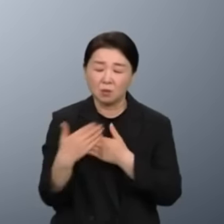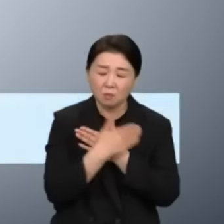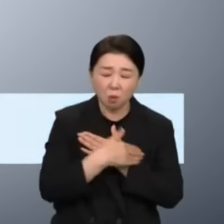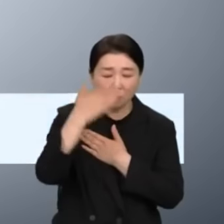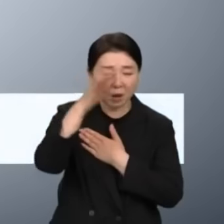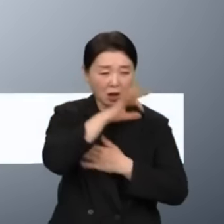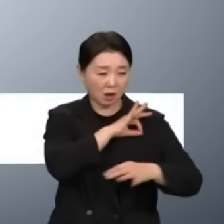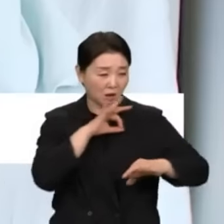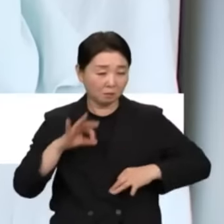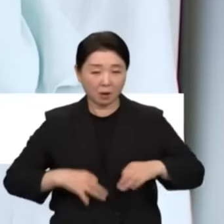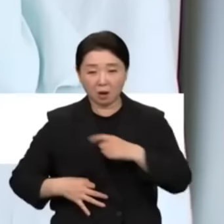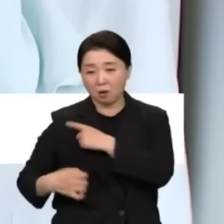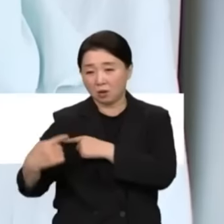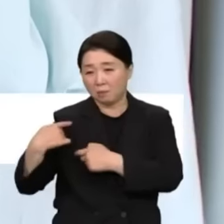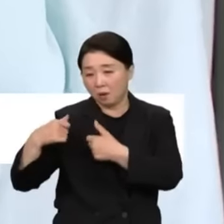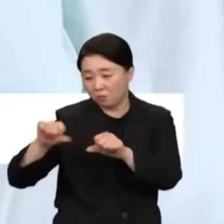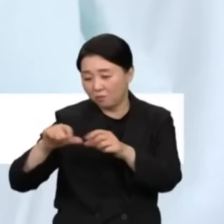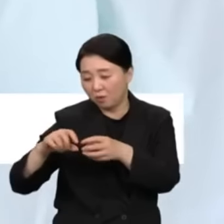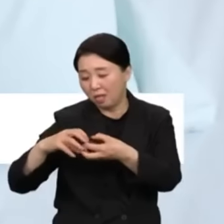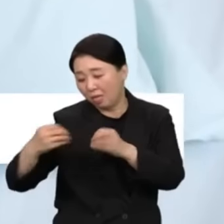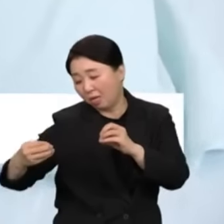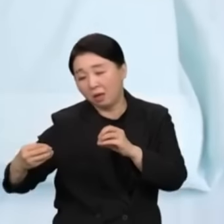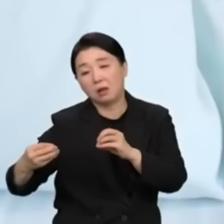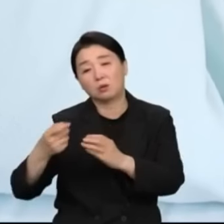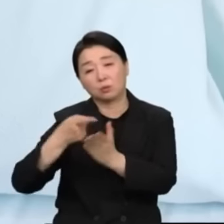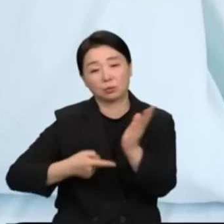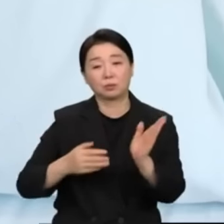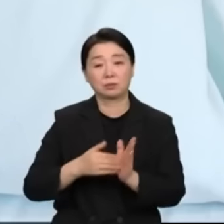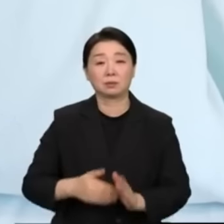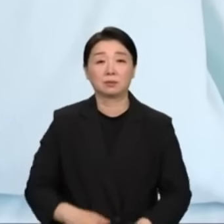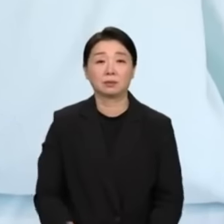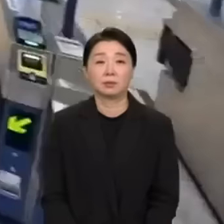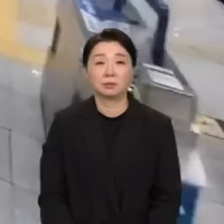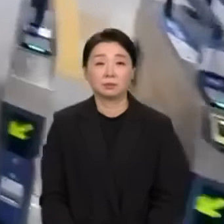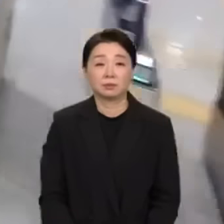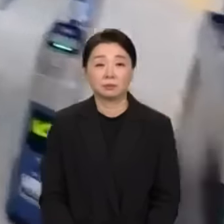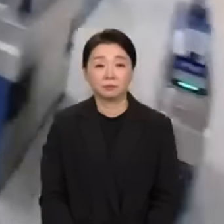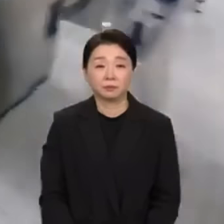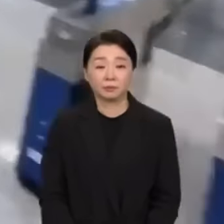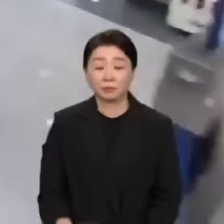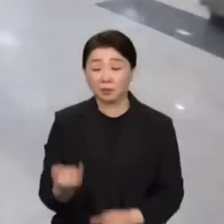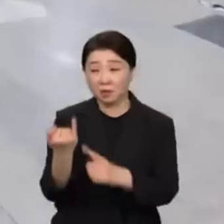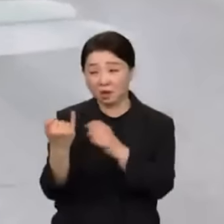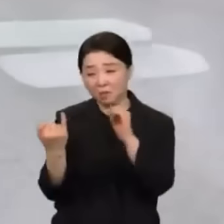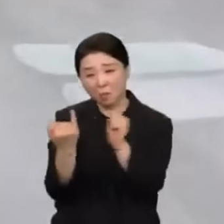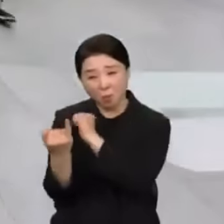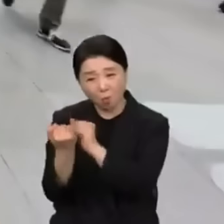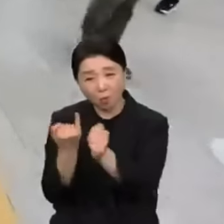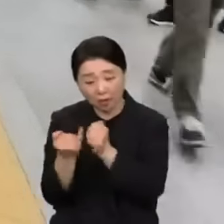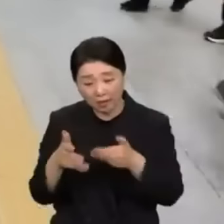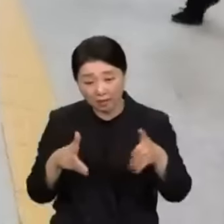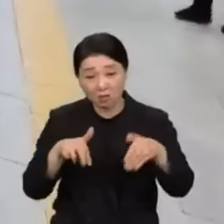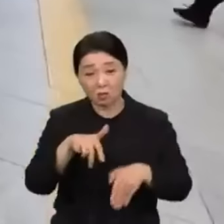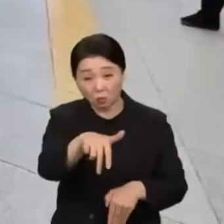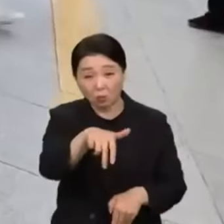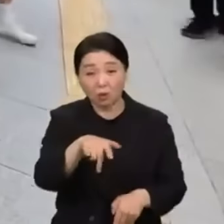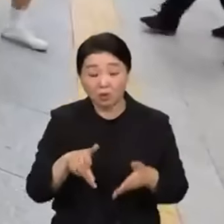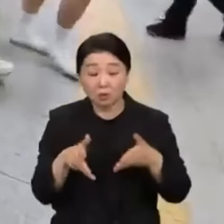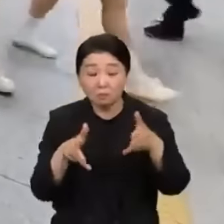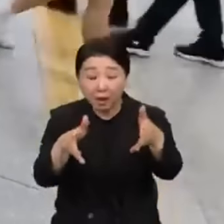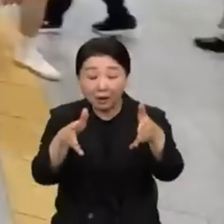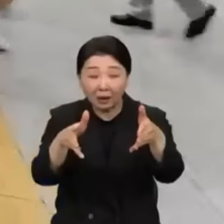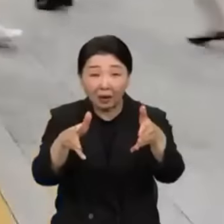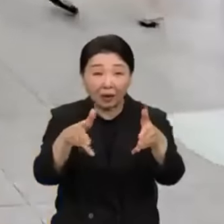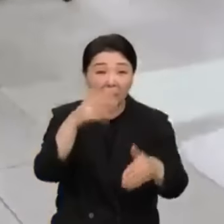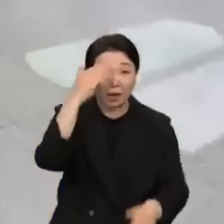들었고 어깨뼈가 부러지고 탈골돼 수술까지 받았습니다. 피해자가 폭행을 당한 환승 통로입니다. 이 방향은 코레일